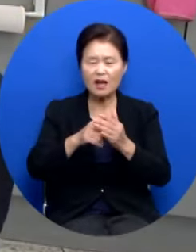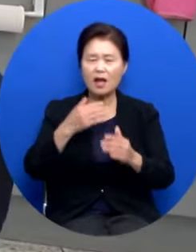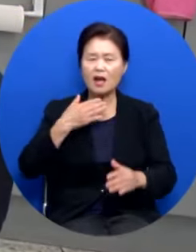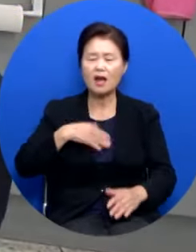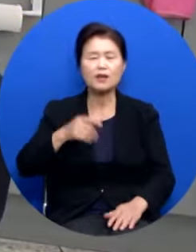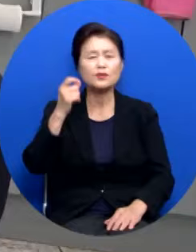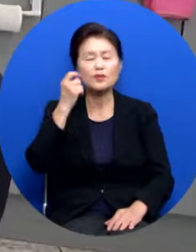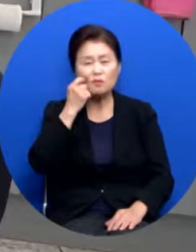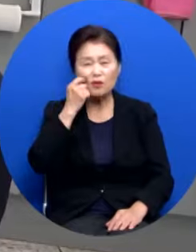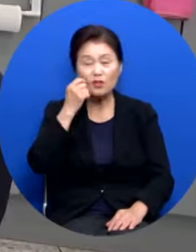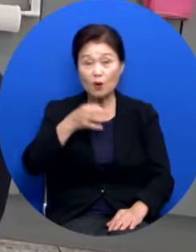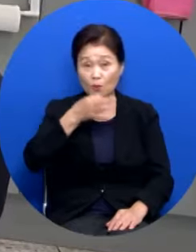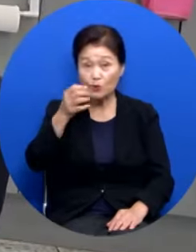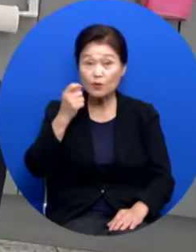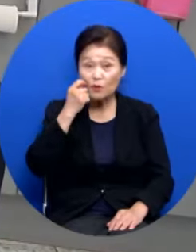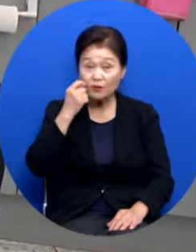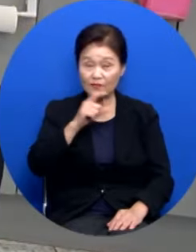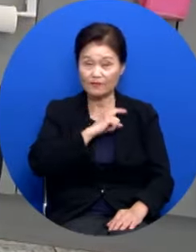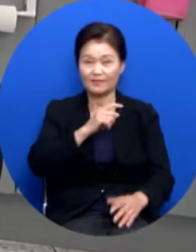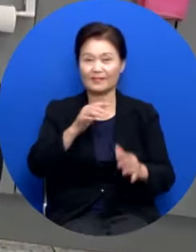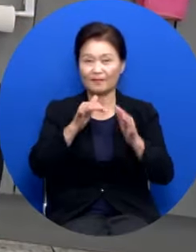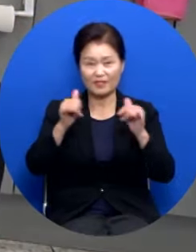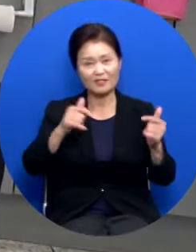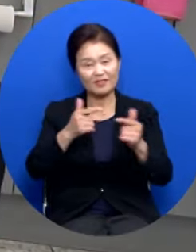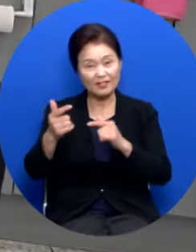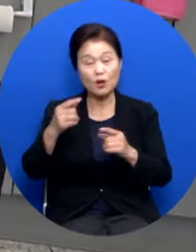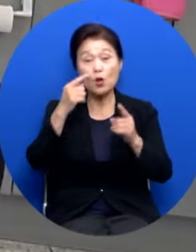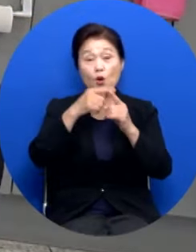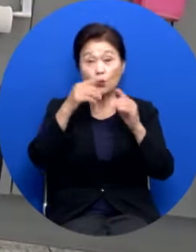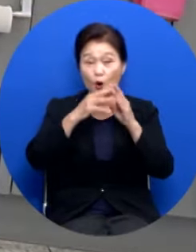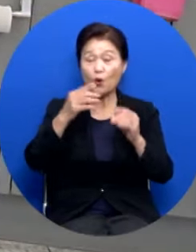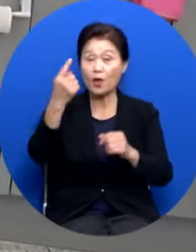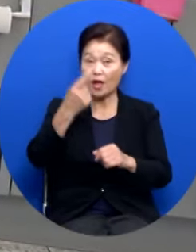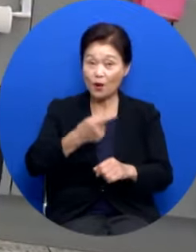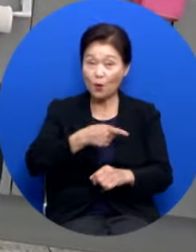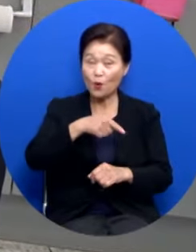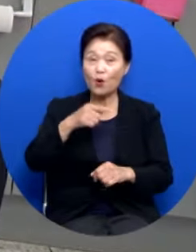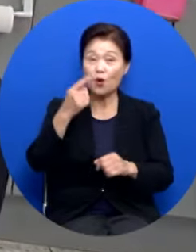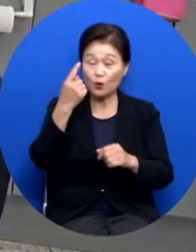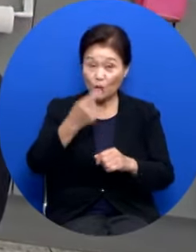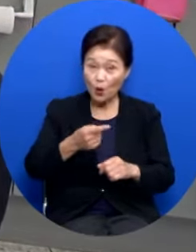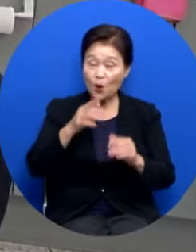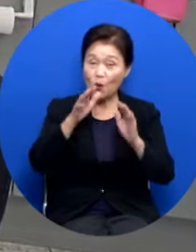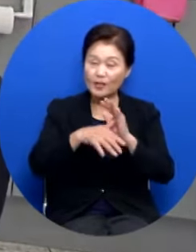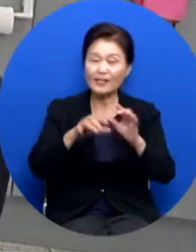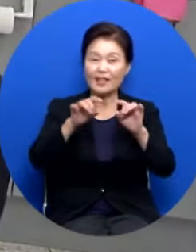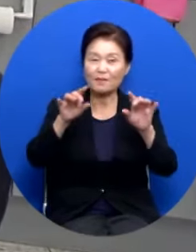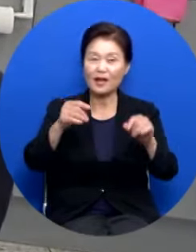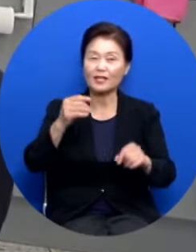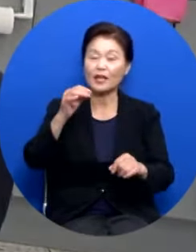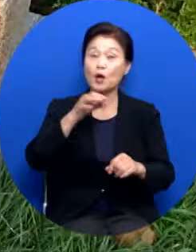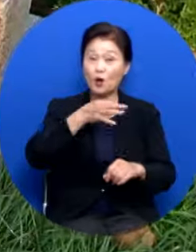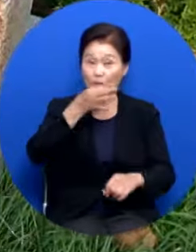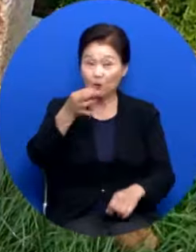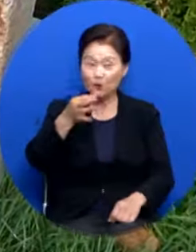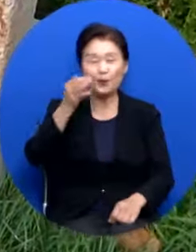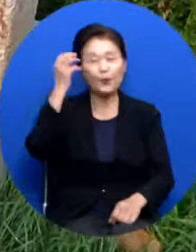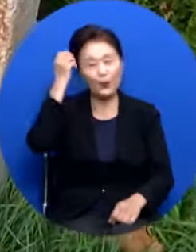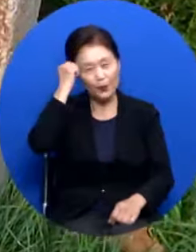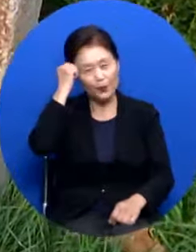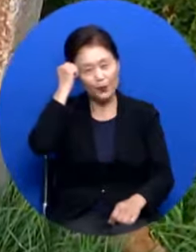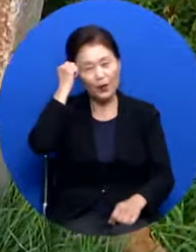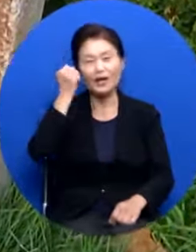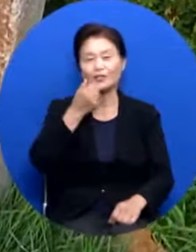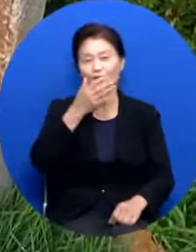못했을 그 이름을 한 번, 두 번 불러보면서 다시금 되새기게 되고 기억하게 됩니다.